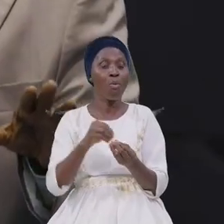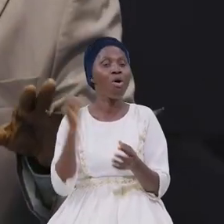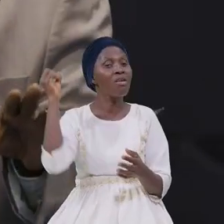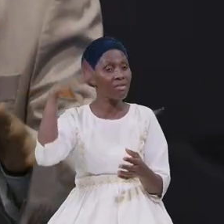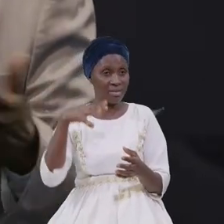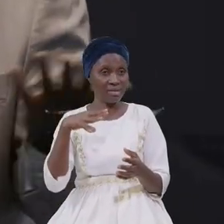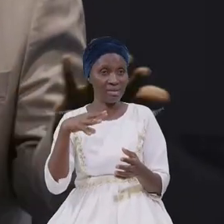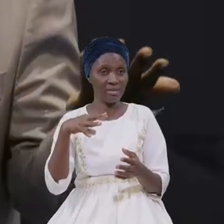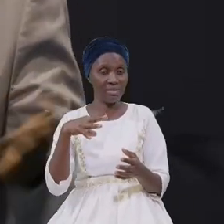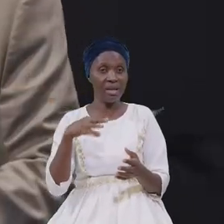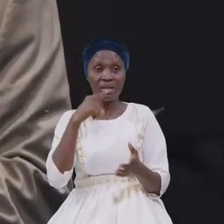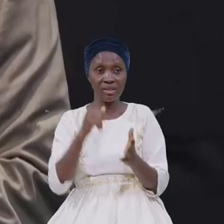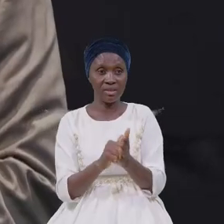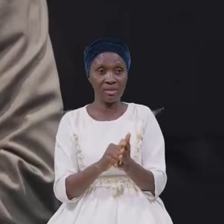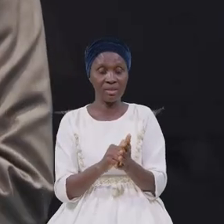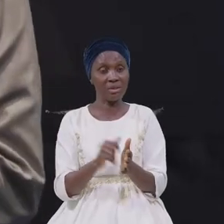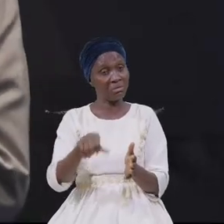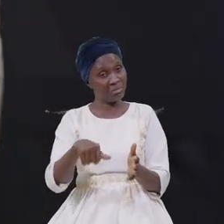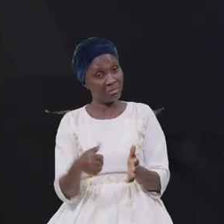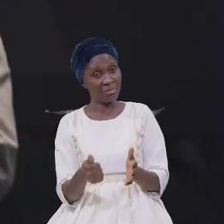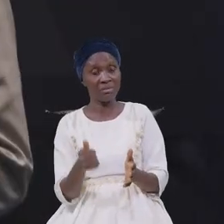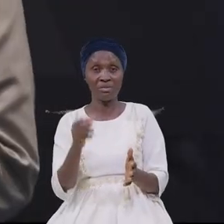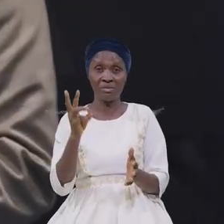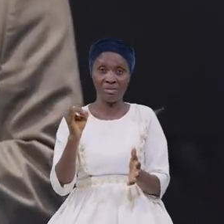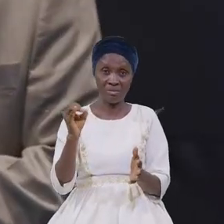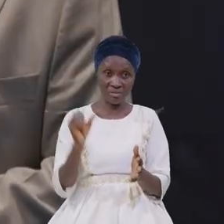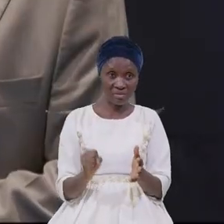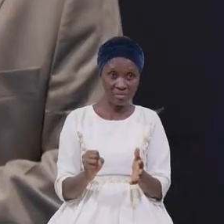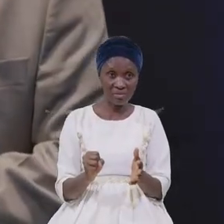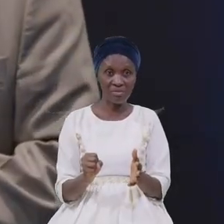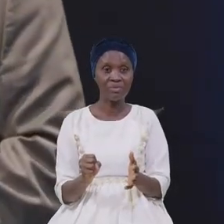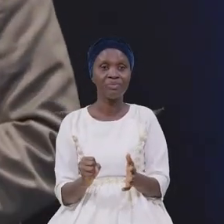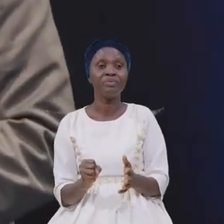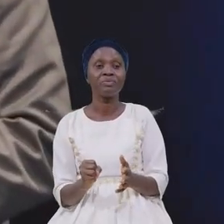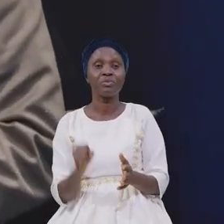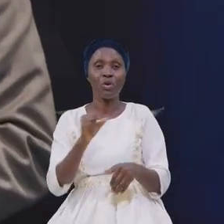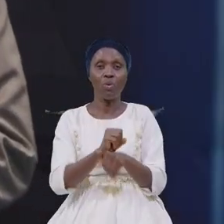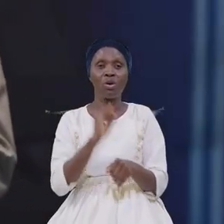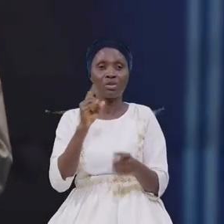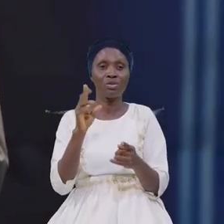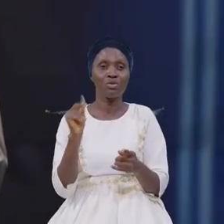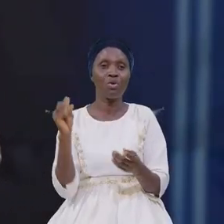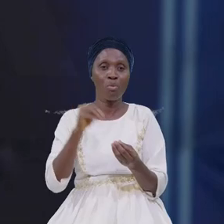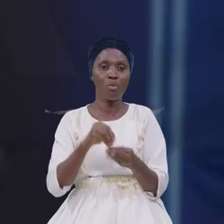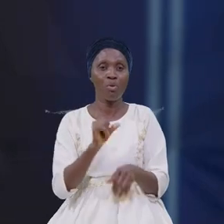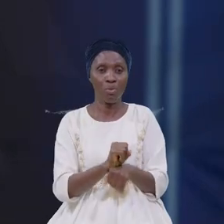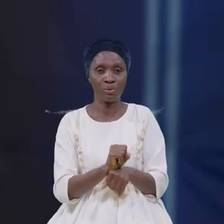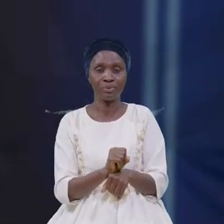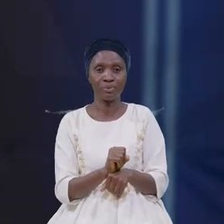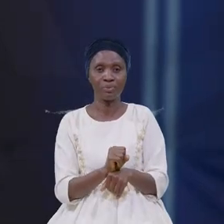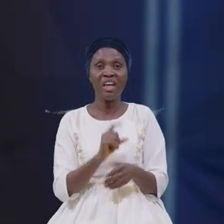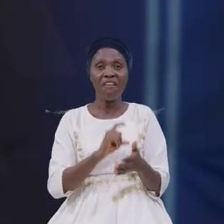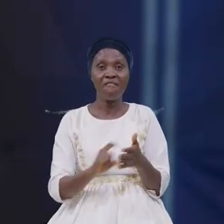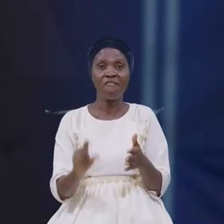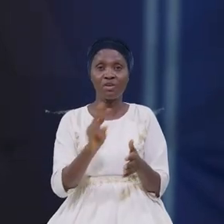si ce n'est pas grâce, ce n'est plus les œuvres. Autrement, la grâce n'est plus une grâce. Et ce n'est pas les œuvres, ce n'est plus une